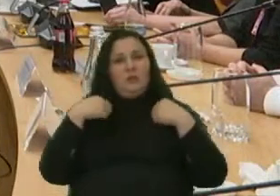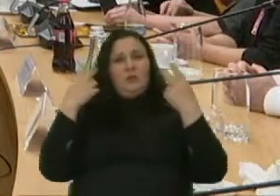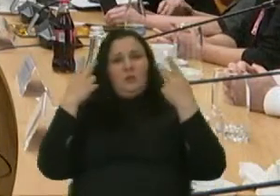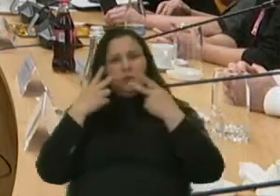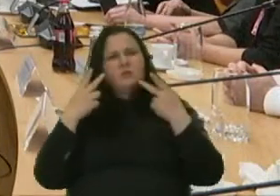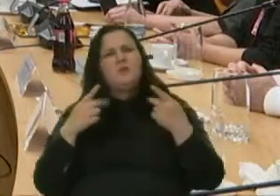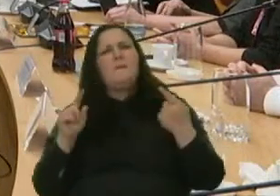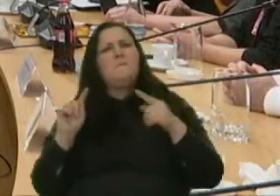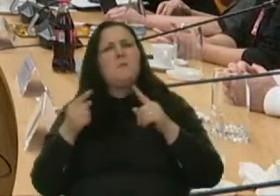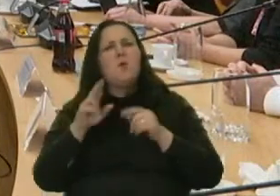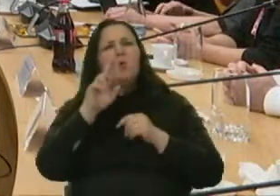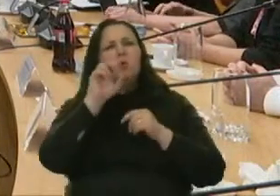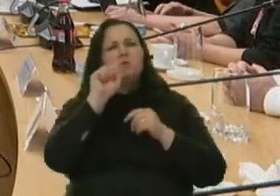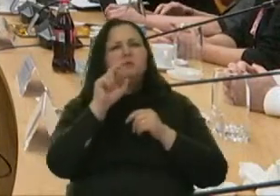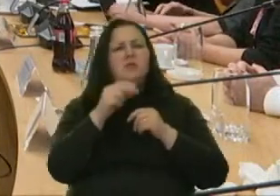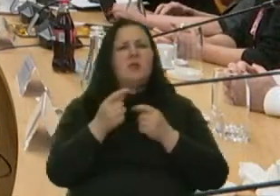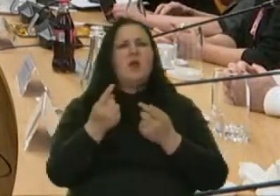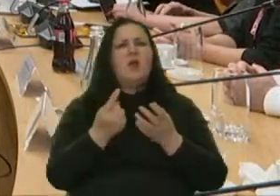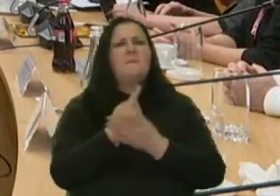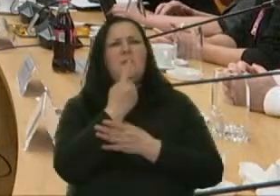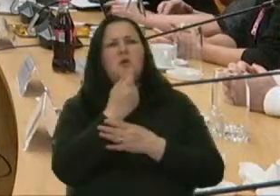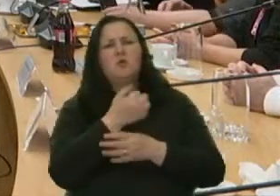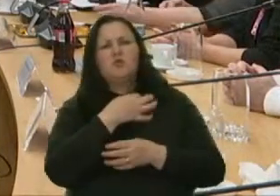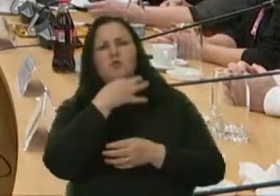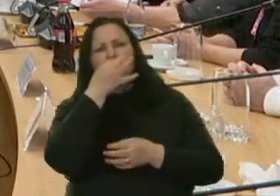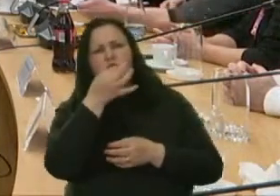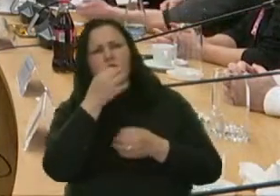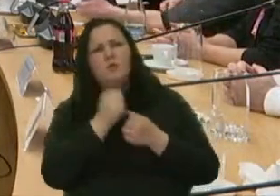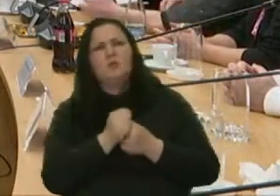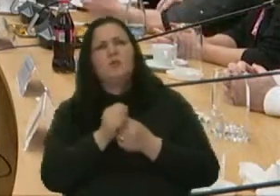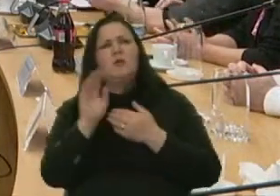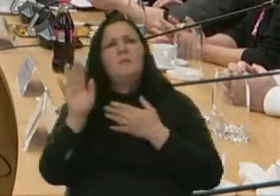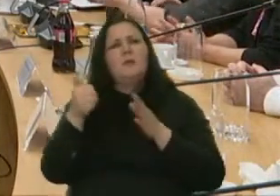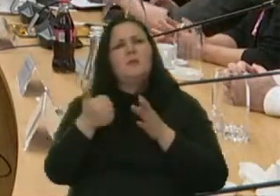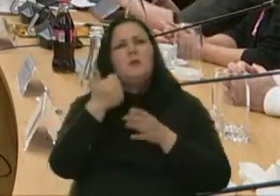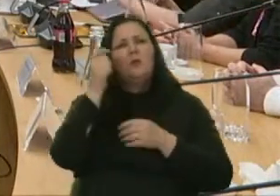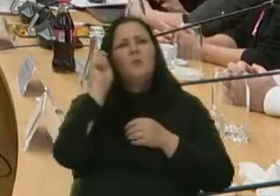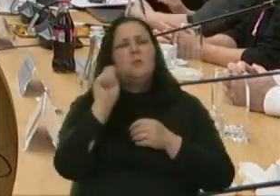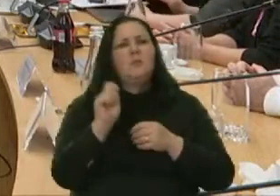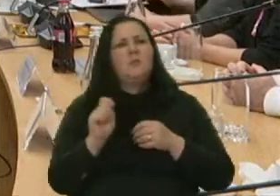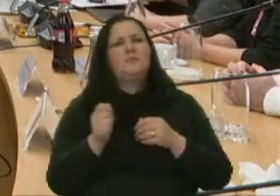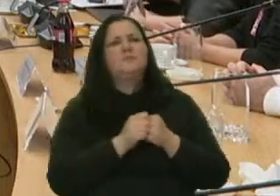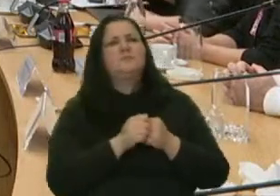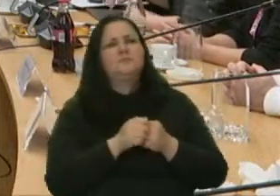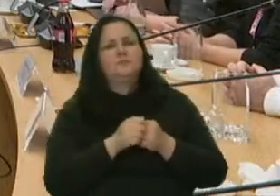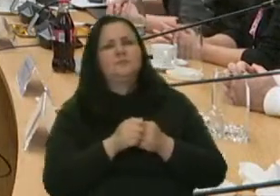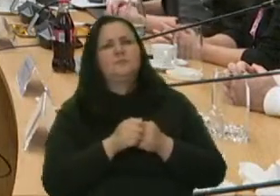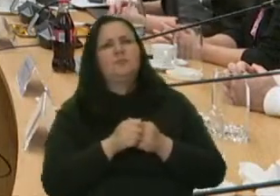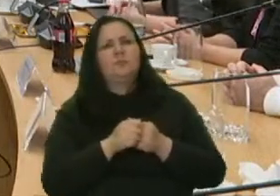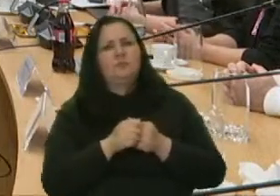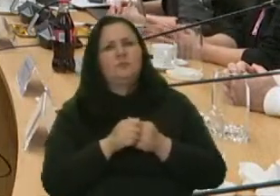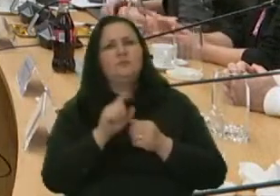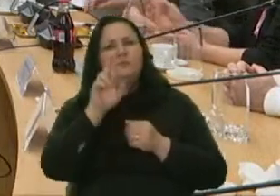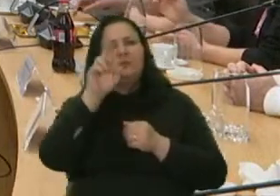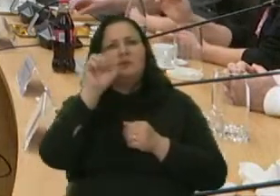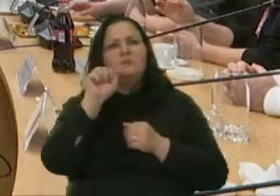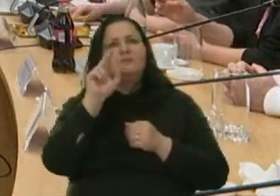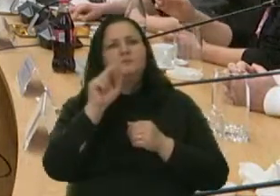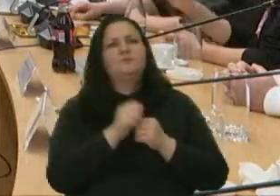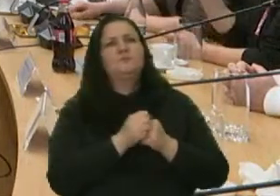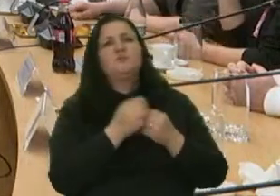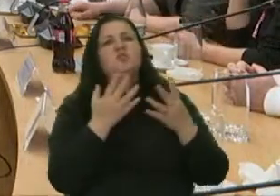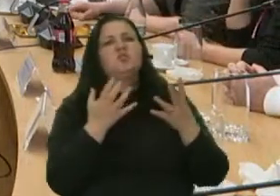politica usr ului apare subiectul lansat apare știți că se lucrează î prim la un proiect apare pe val și spune P usr ul